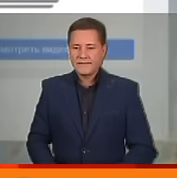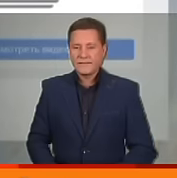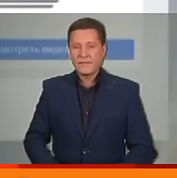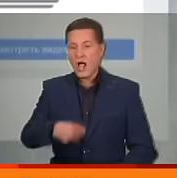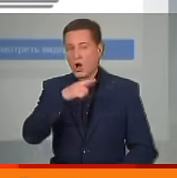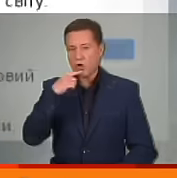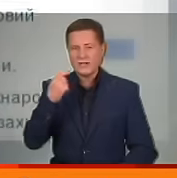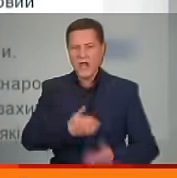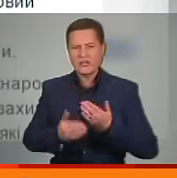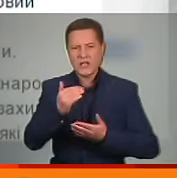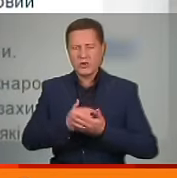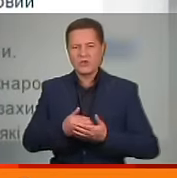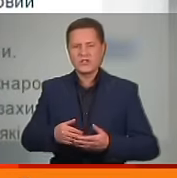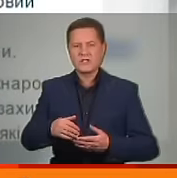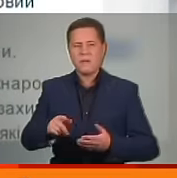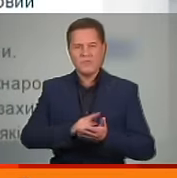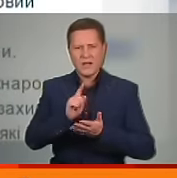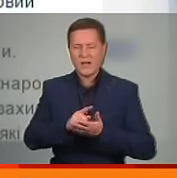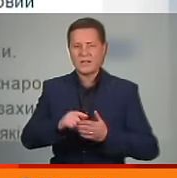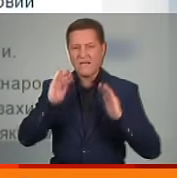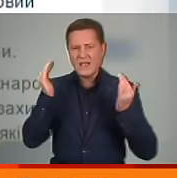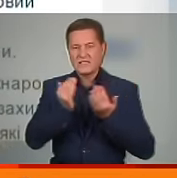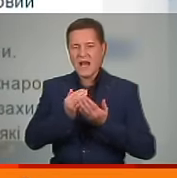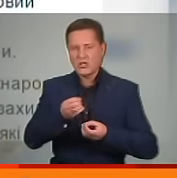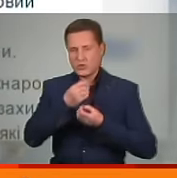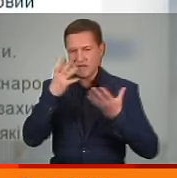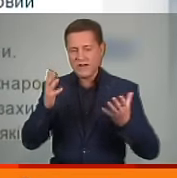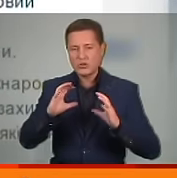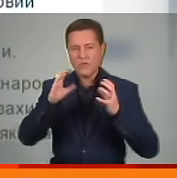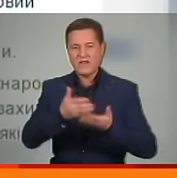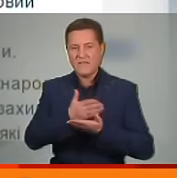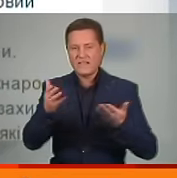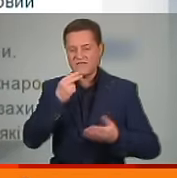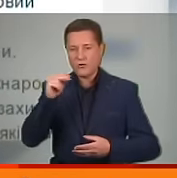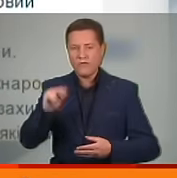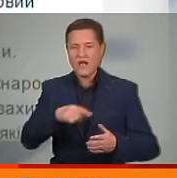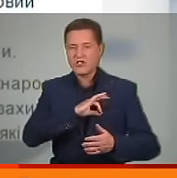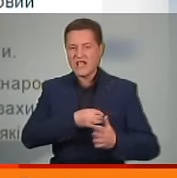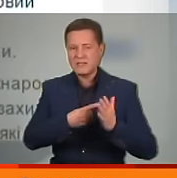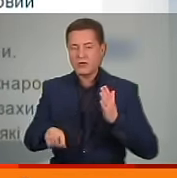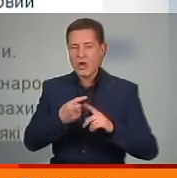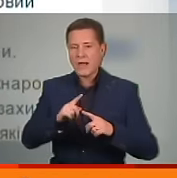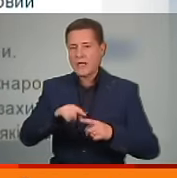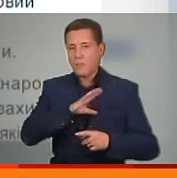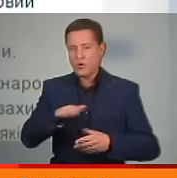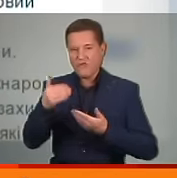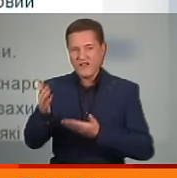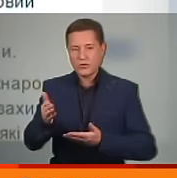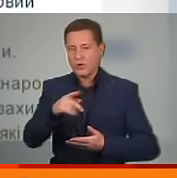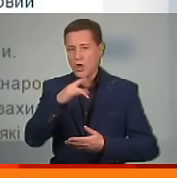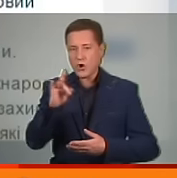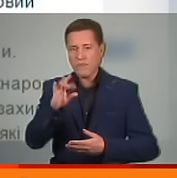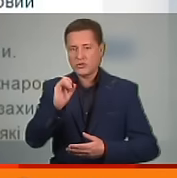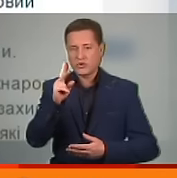Росія остаточно прирекла себе на ізоляцію від цивілізованого світу. Звинувачення у шпіонажі, які були висунуті Роману Сущенку,